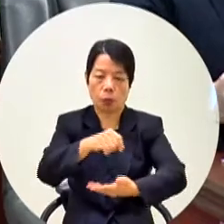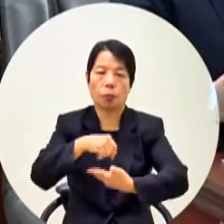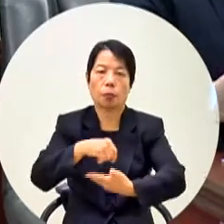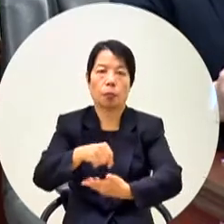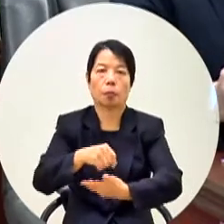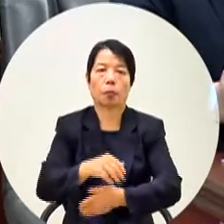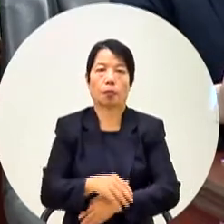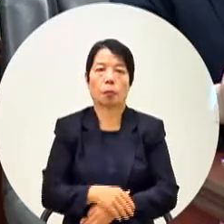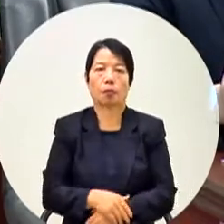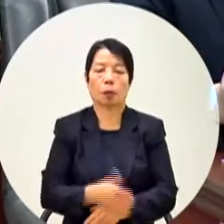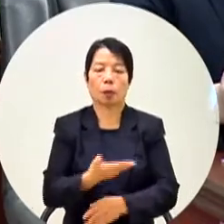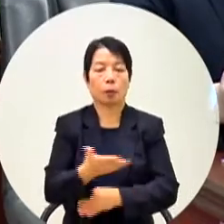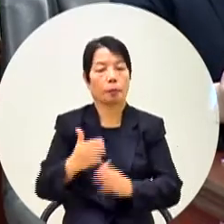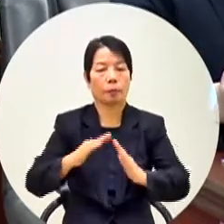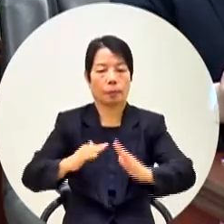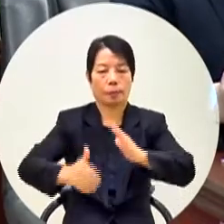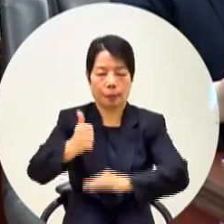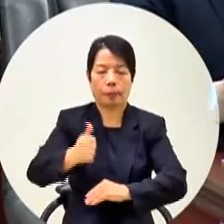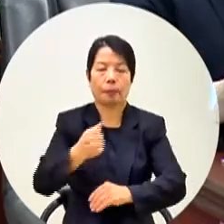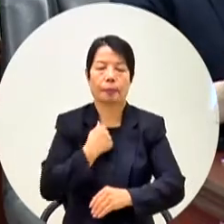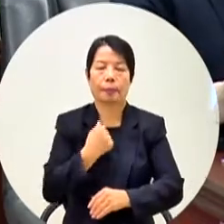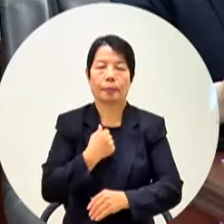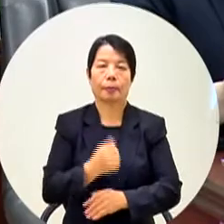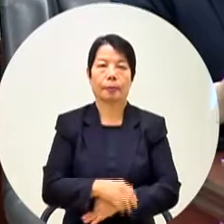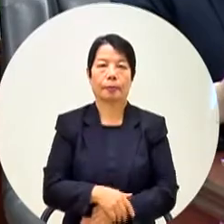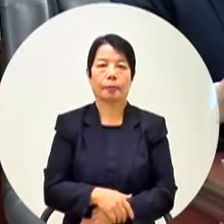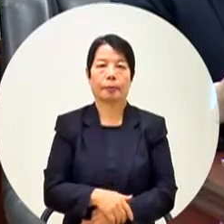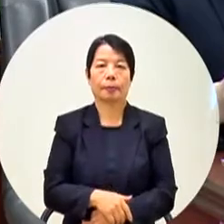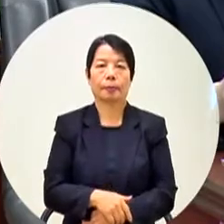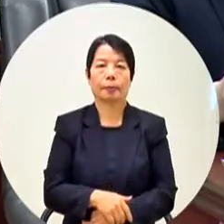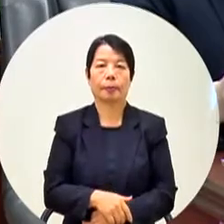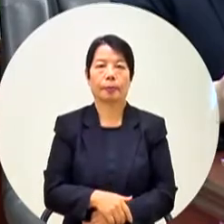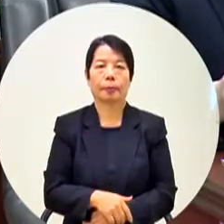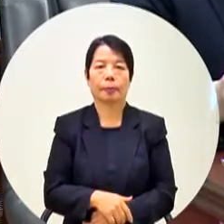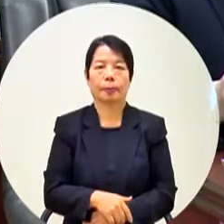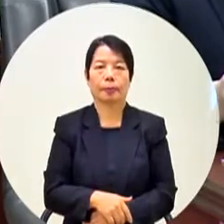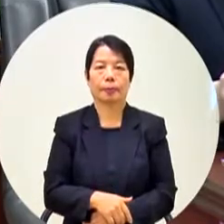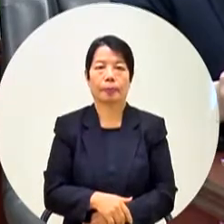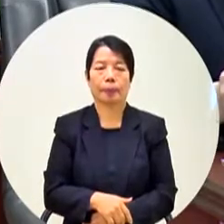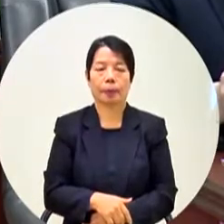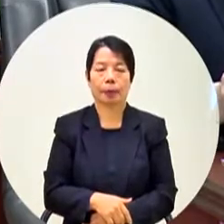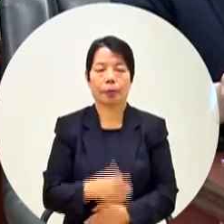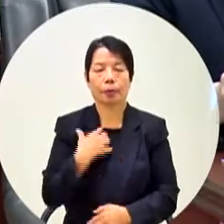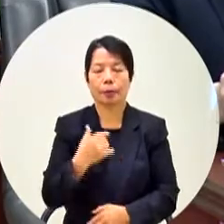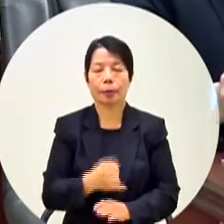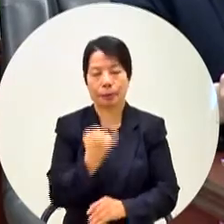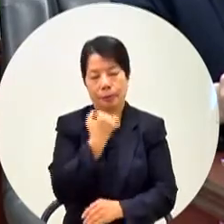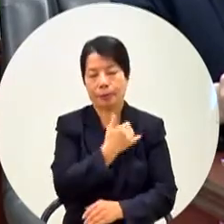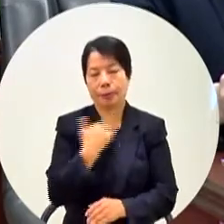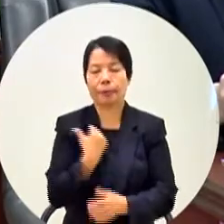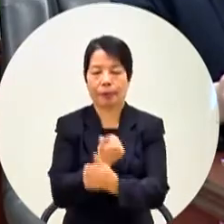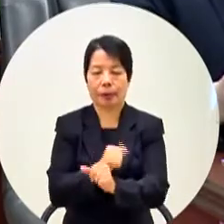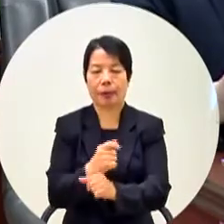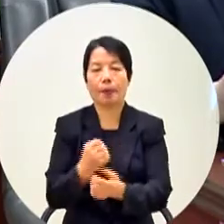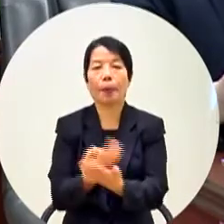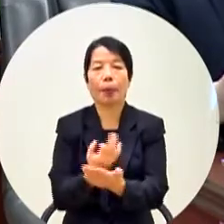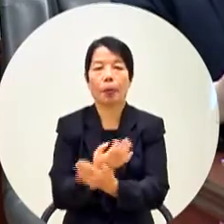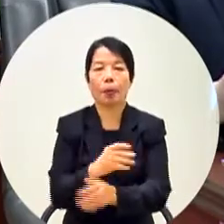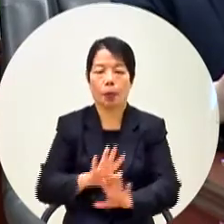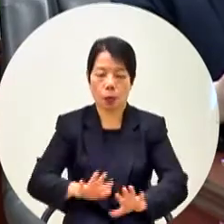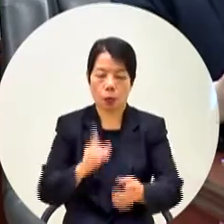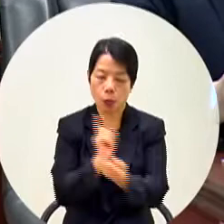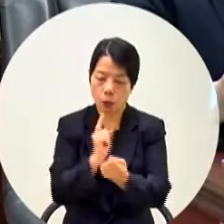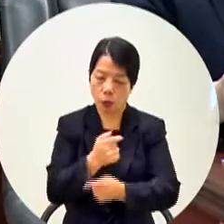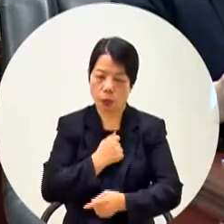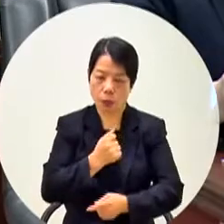哦，互市长了解一下，吼、哦。嘛有可能我较唔捌啦，吼、哦！但是就我所知影，